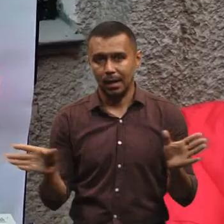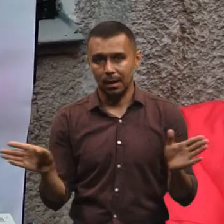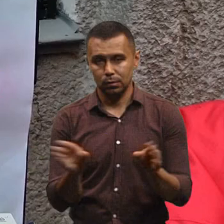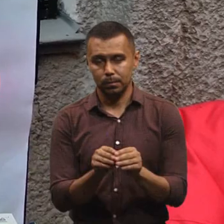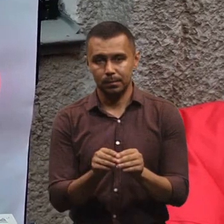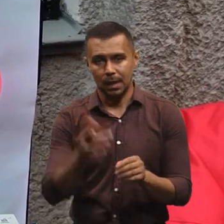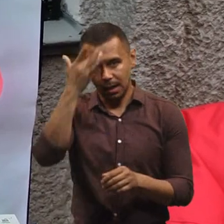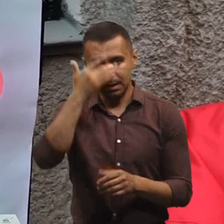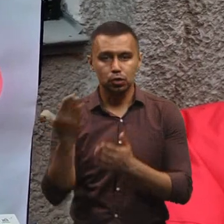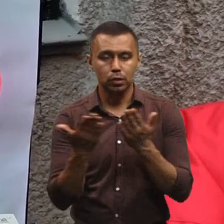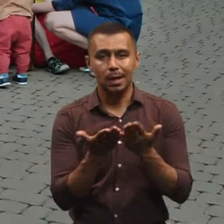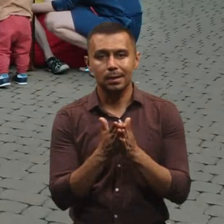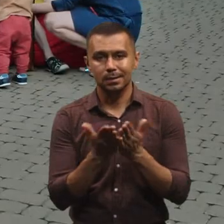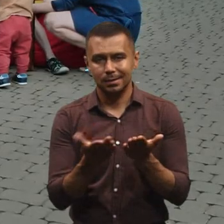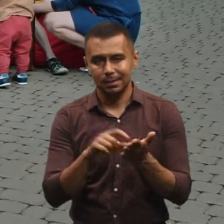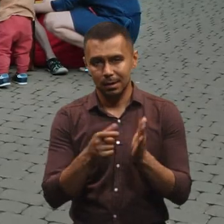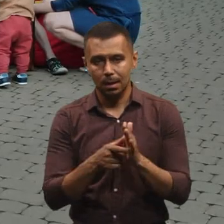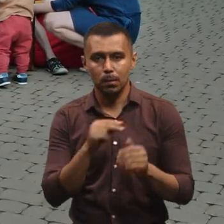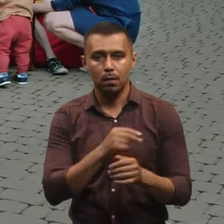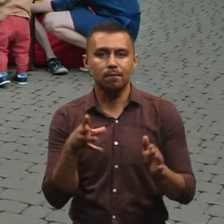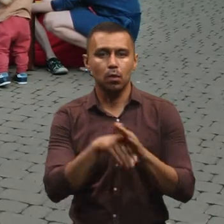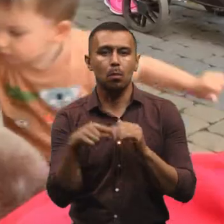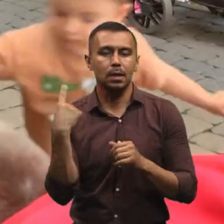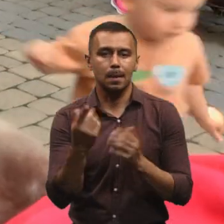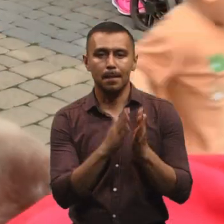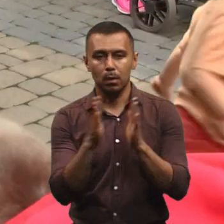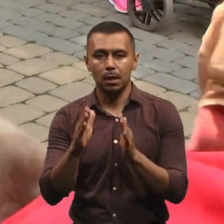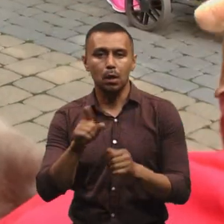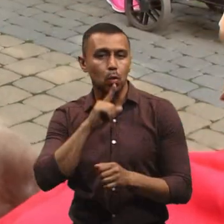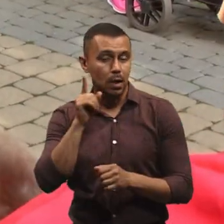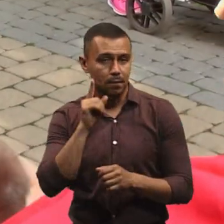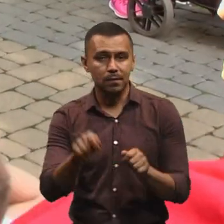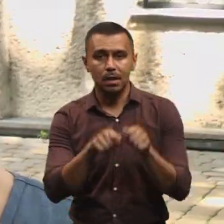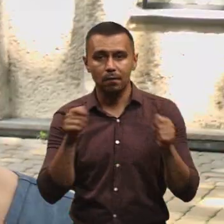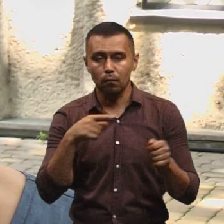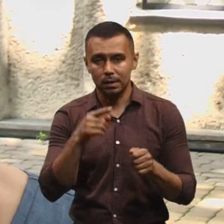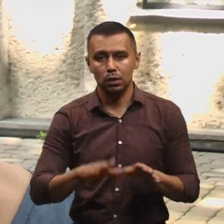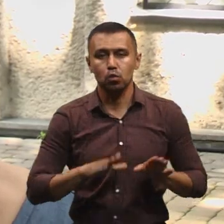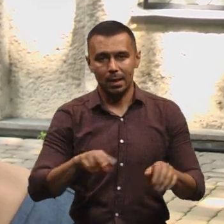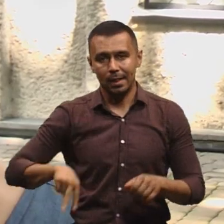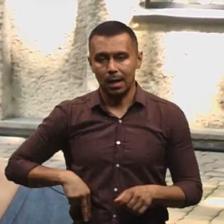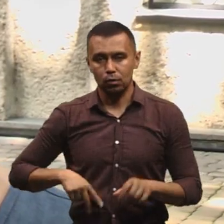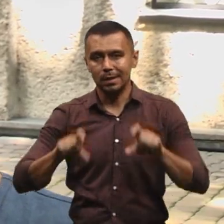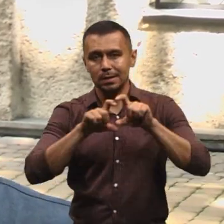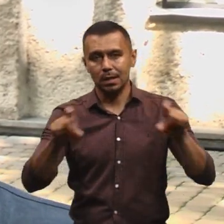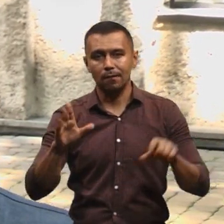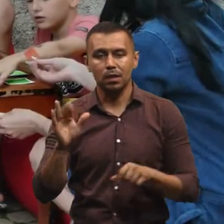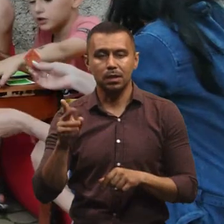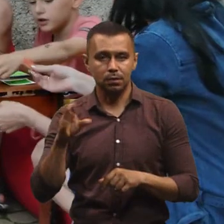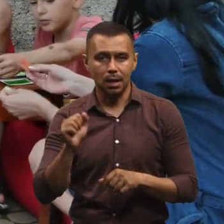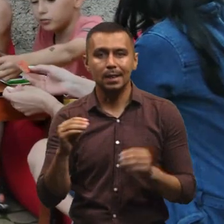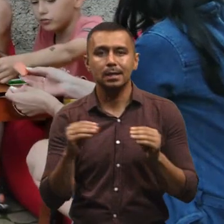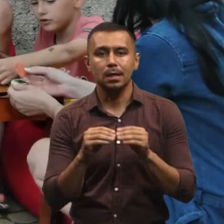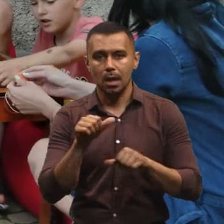літні читальний зал працює при обласній бібліотеці для юнацтва відкривають його за словами заступниці директора закладу віри тарчевської